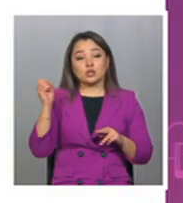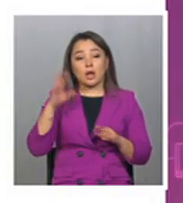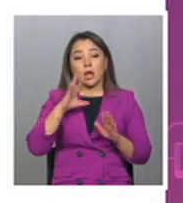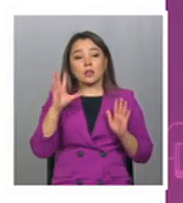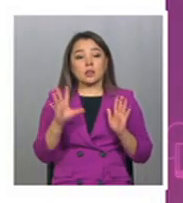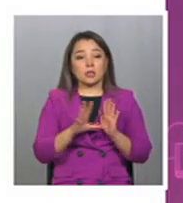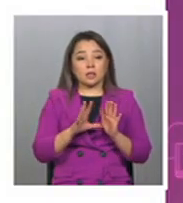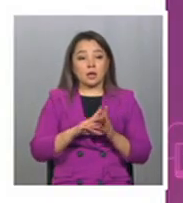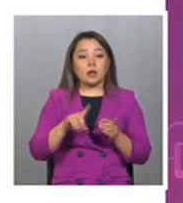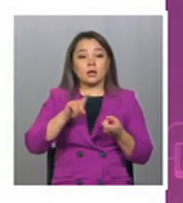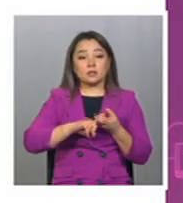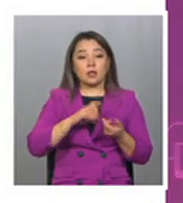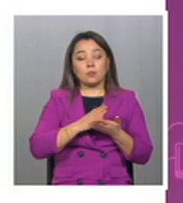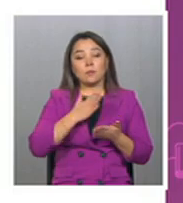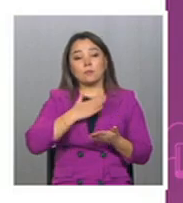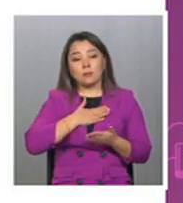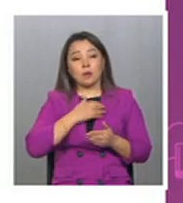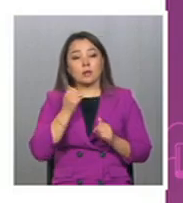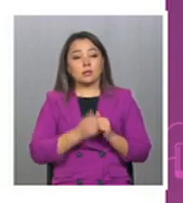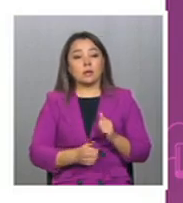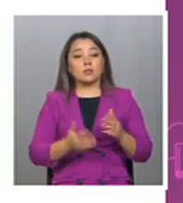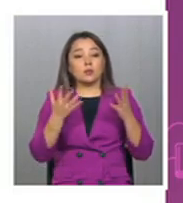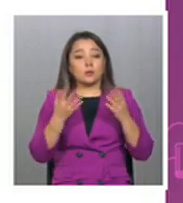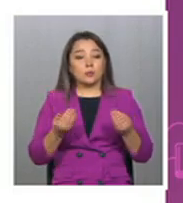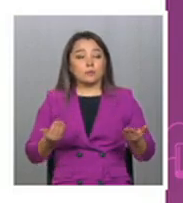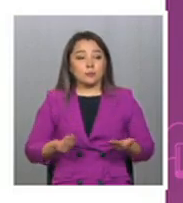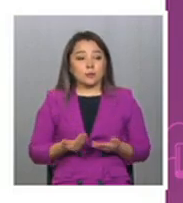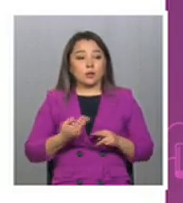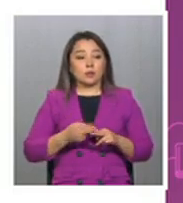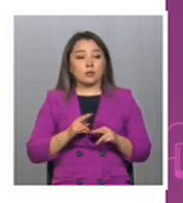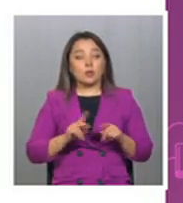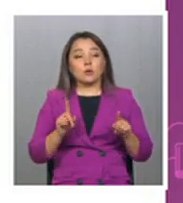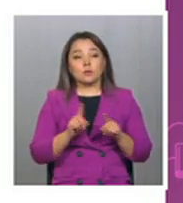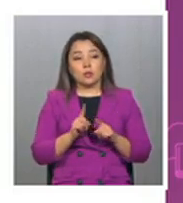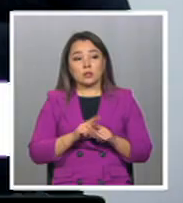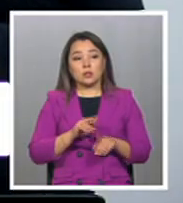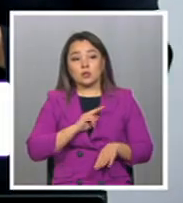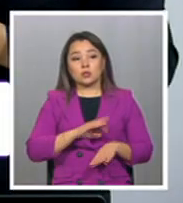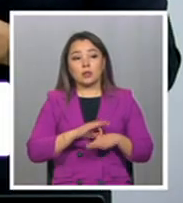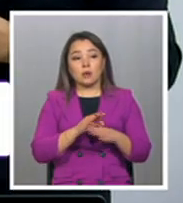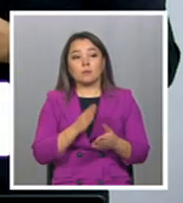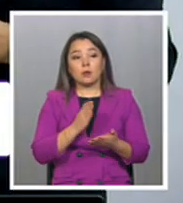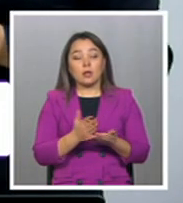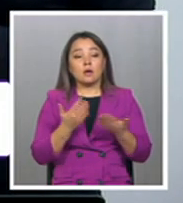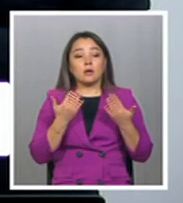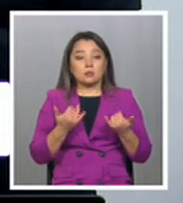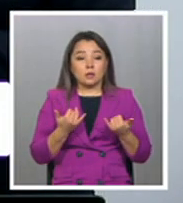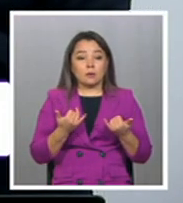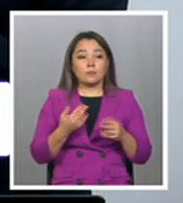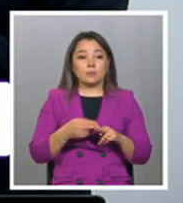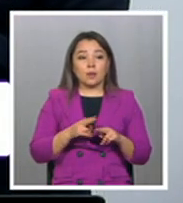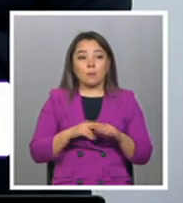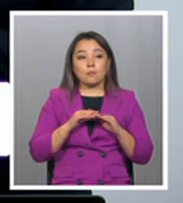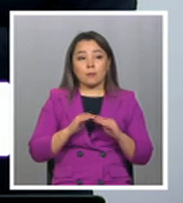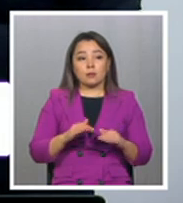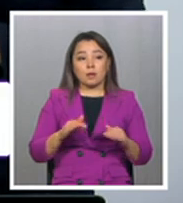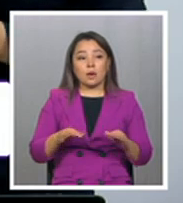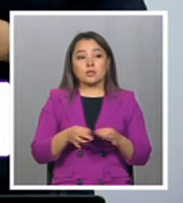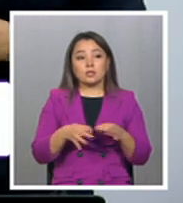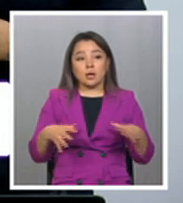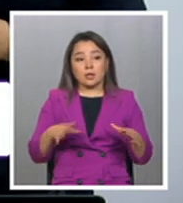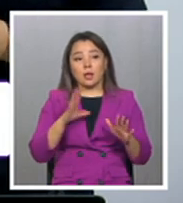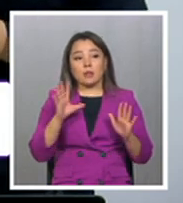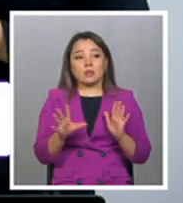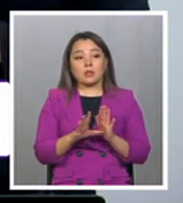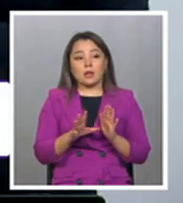энергиясы арқылы біз күнделікті тіршілігімізді жасаймыз. Енді балалар, ядролық